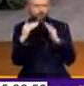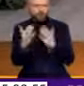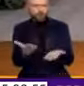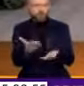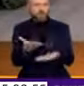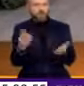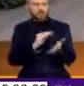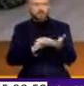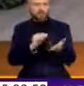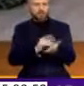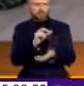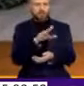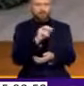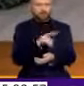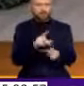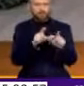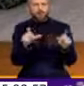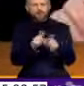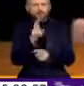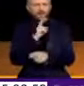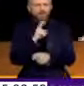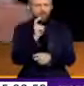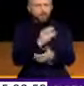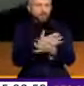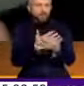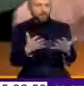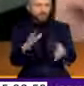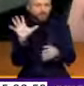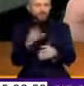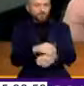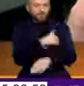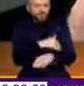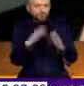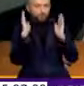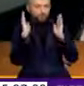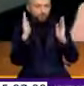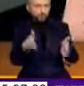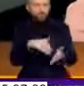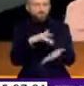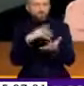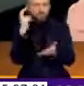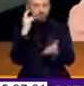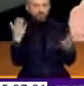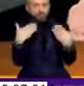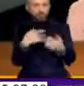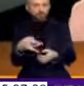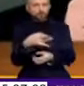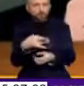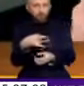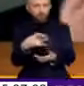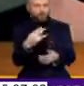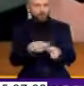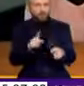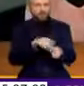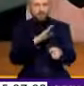на яких написано хостел, магазин, кафе. Тобто ціла вулиця, цілий Шанхай в місті Києві, в Святошинському районі, ну, це